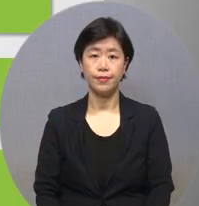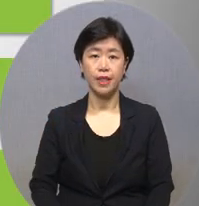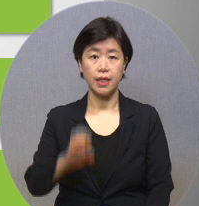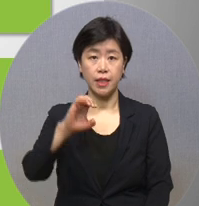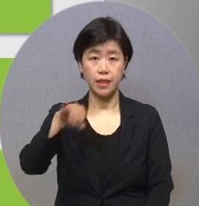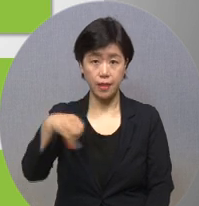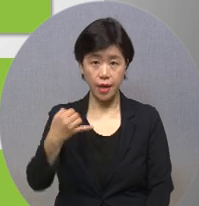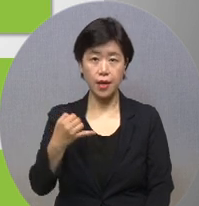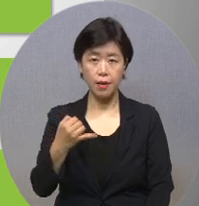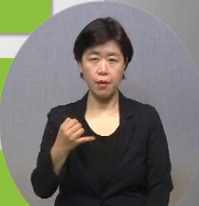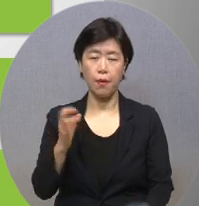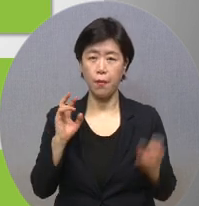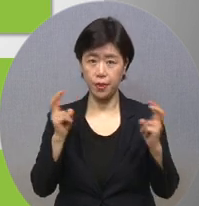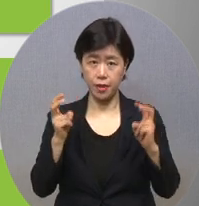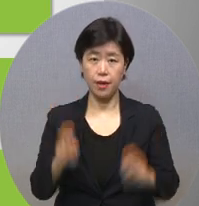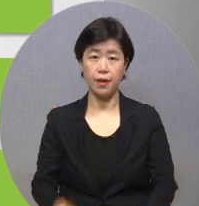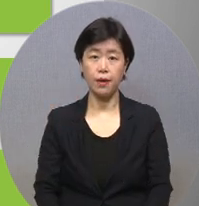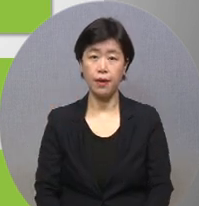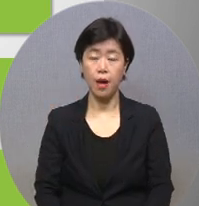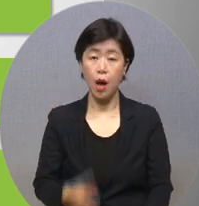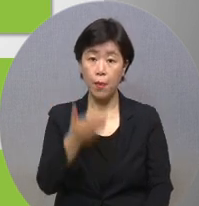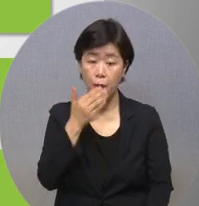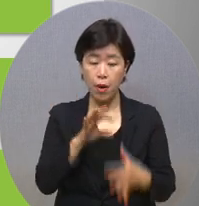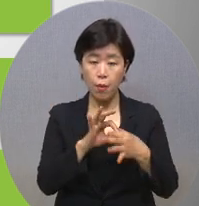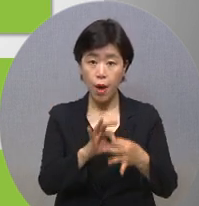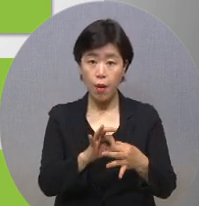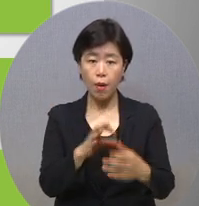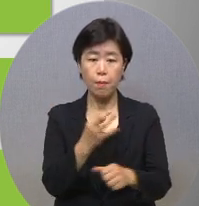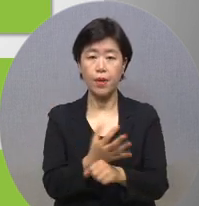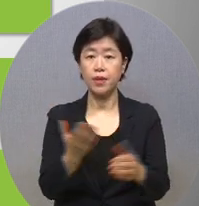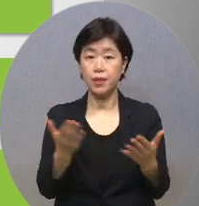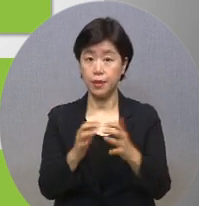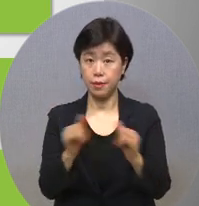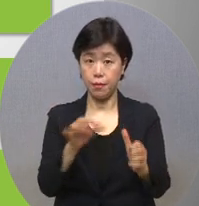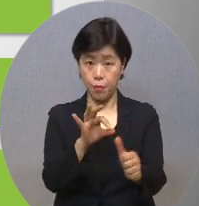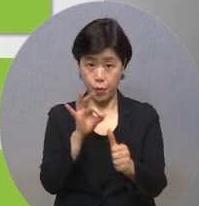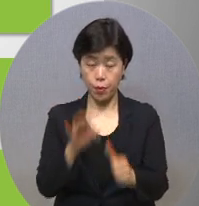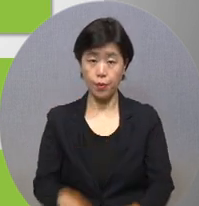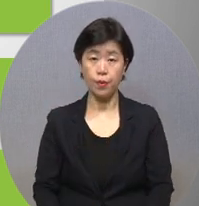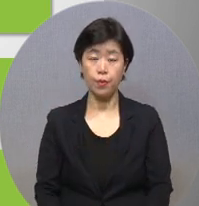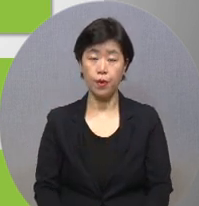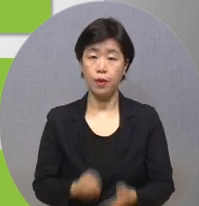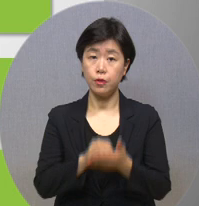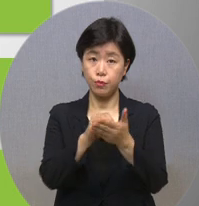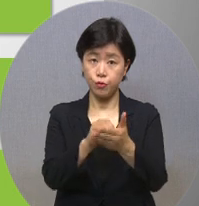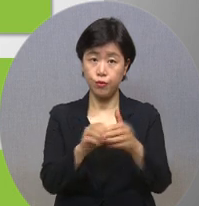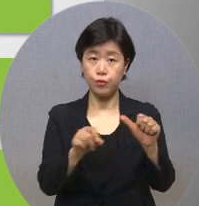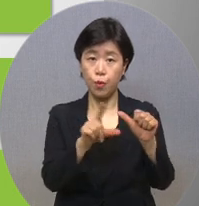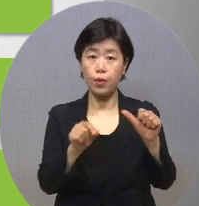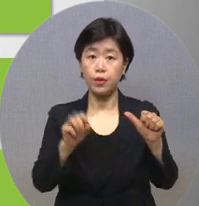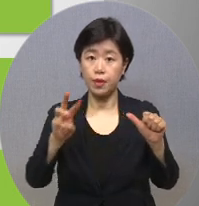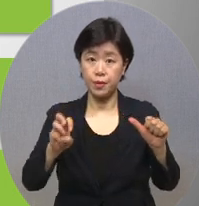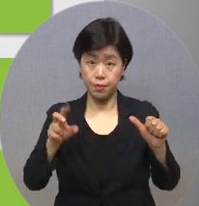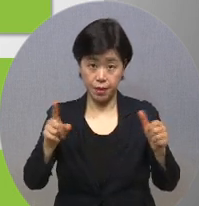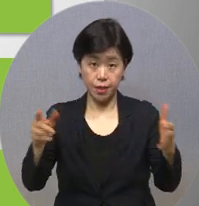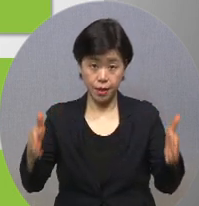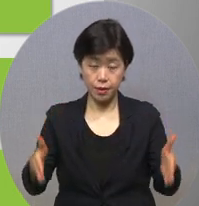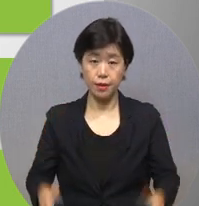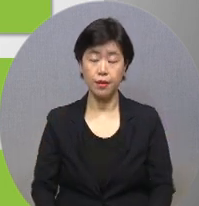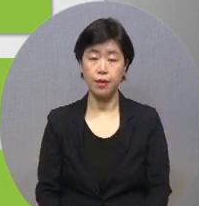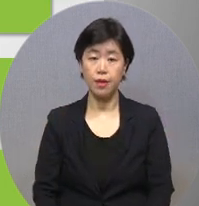CJ 프레시웨이 주식회사에서 식품 분야 단순종 사원을 모집합니다. 접수 마감일은 5월